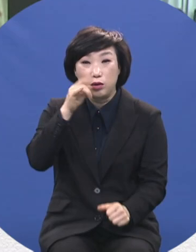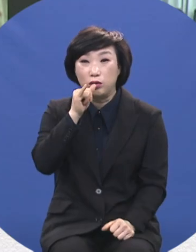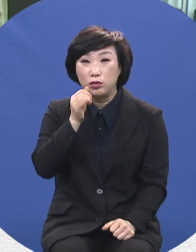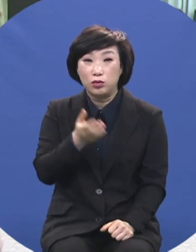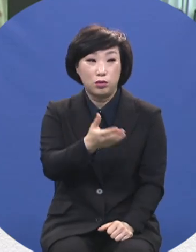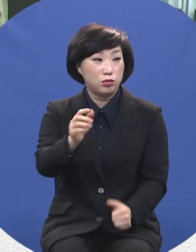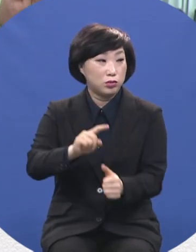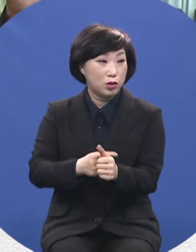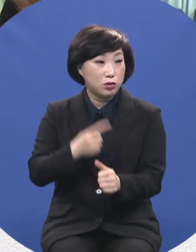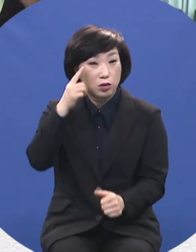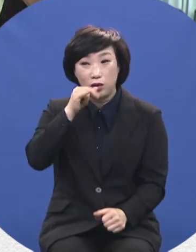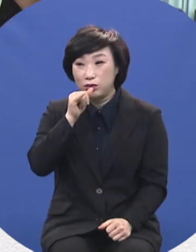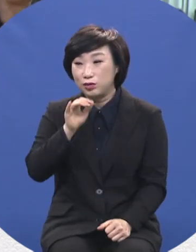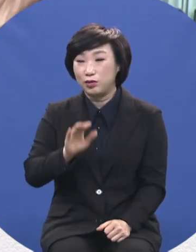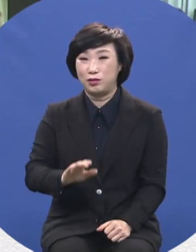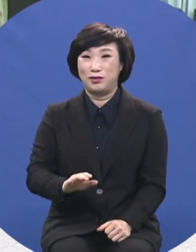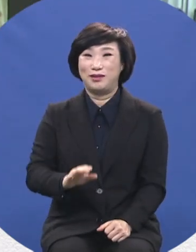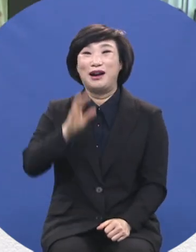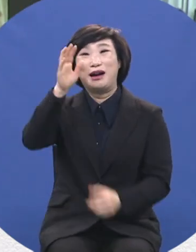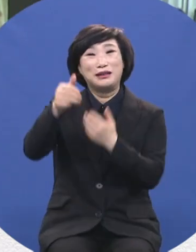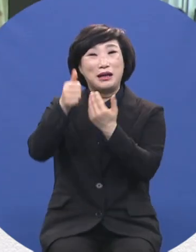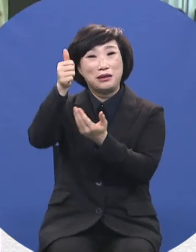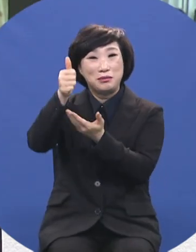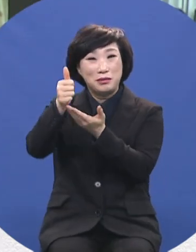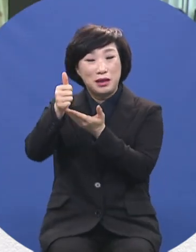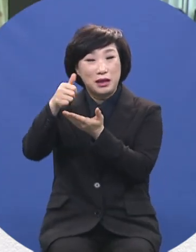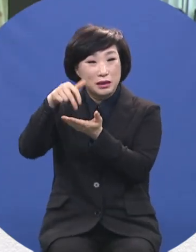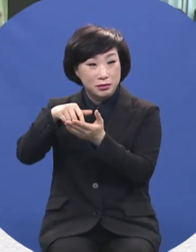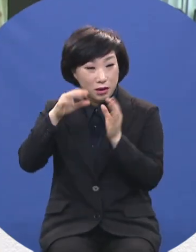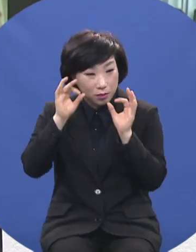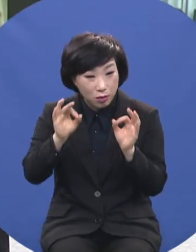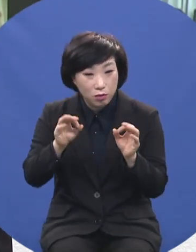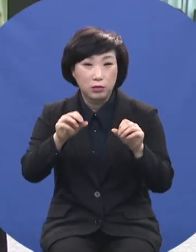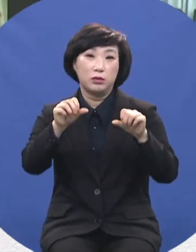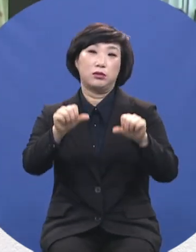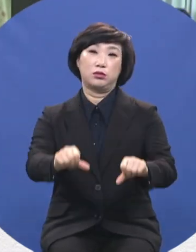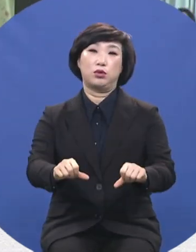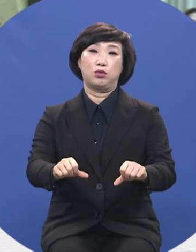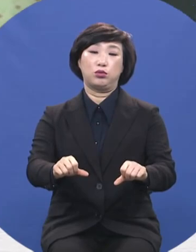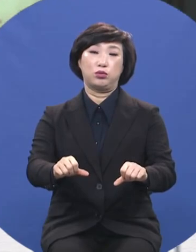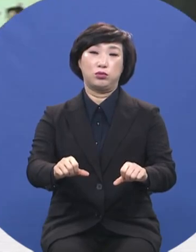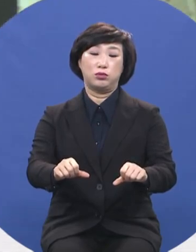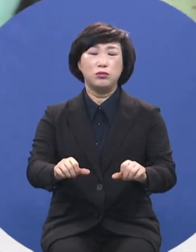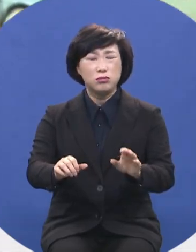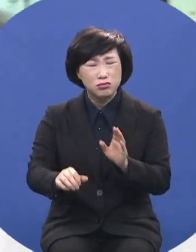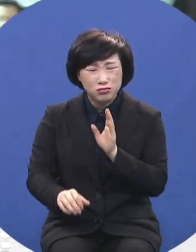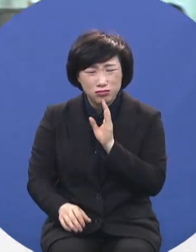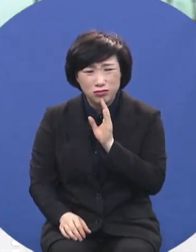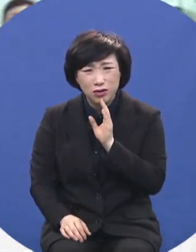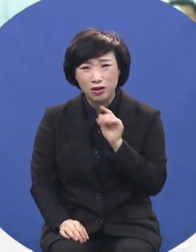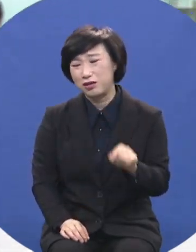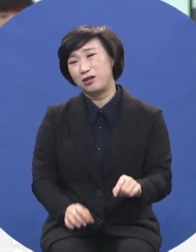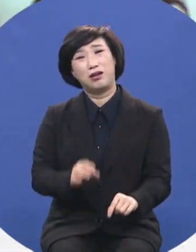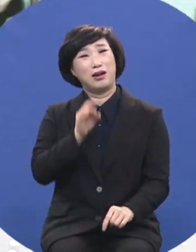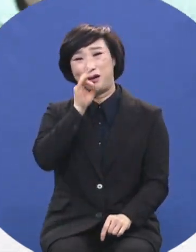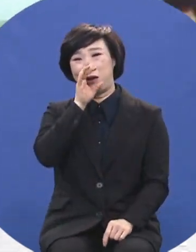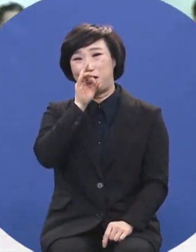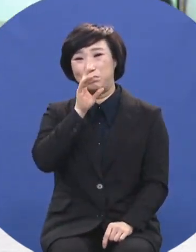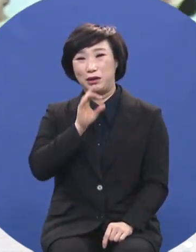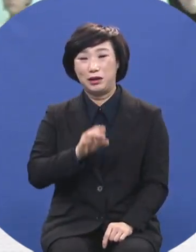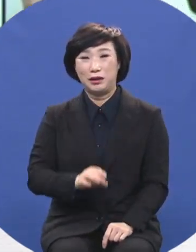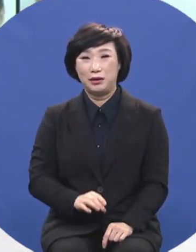당연한 것으로 하나님 앞에서 볼 때 저주요. 정말로 이래서는 안